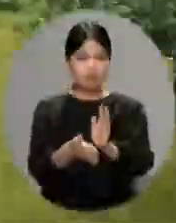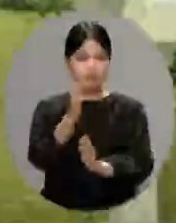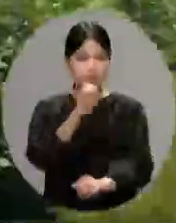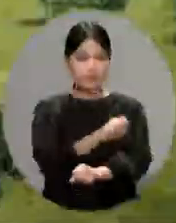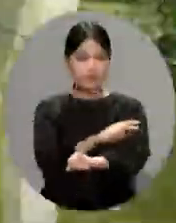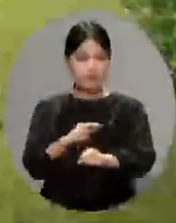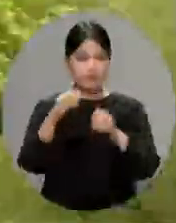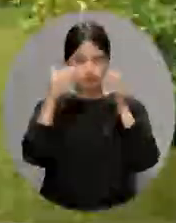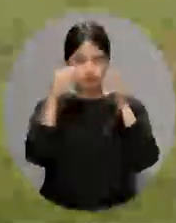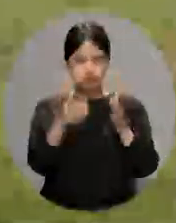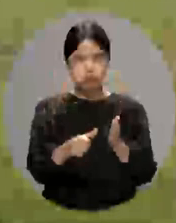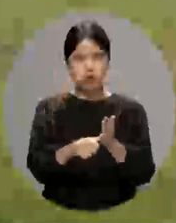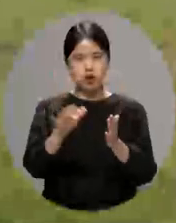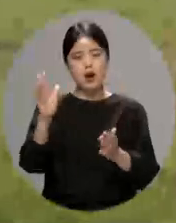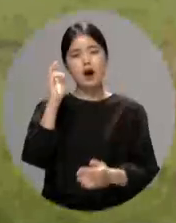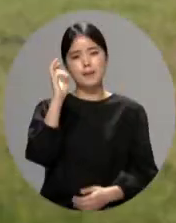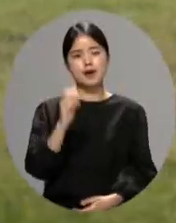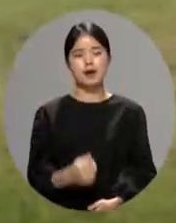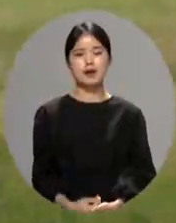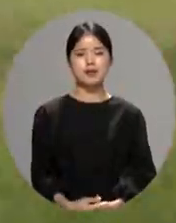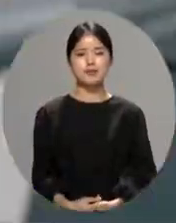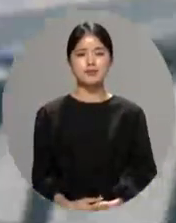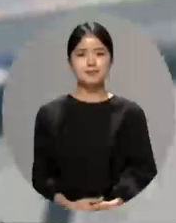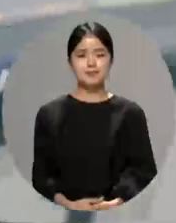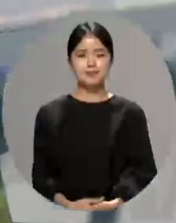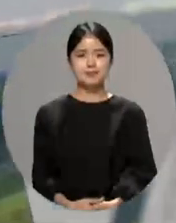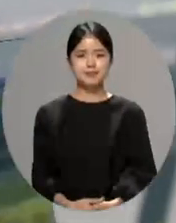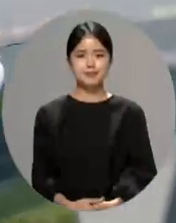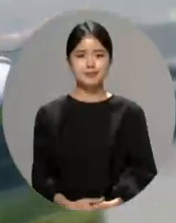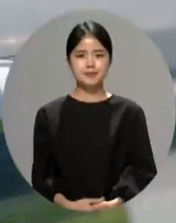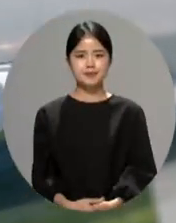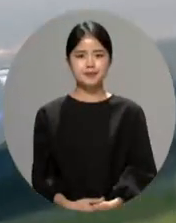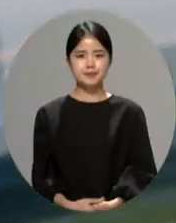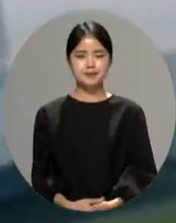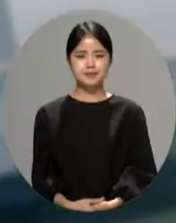새만금이 주목받을 것으로 보입니다. MBC 뉴스 강동엽입니다.